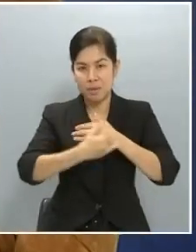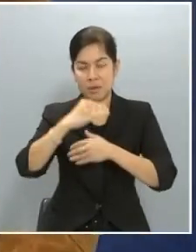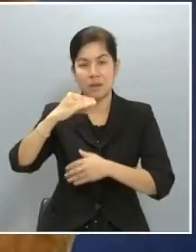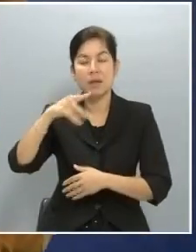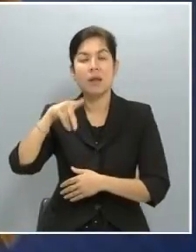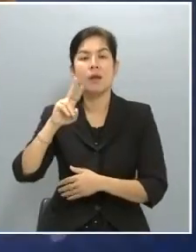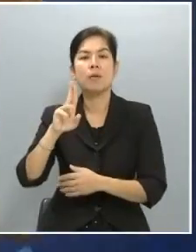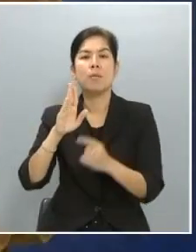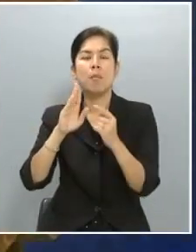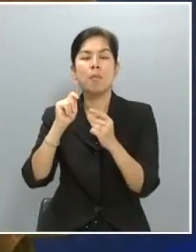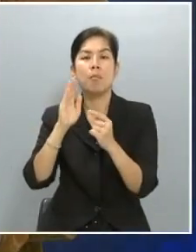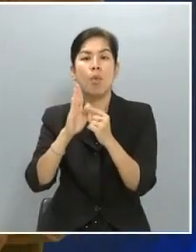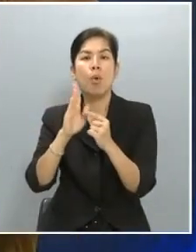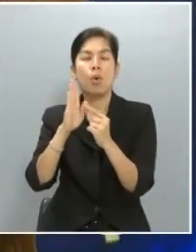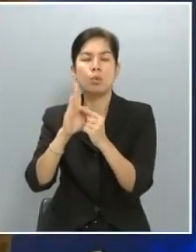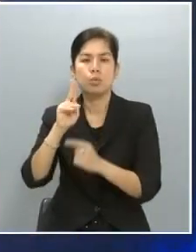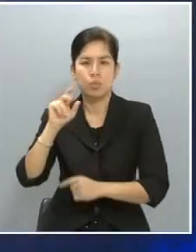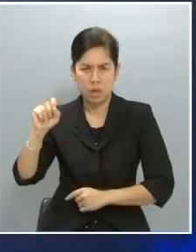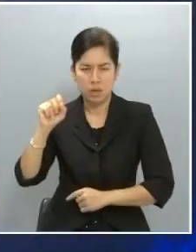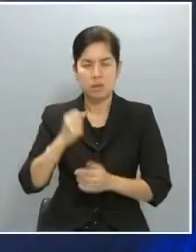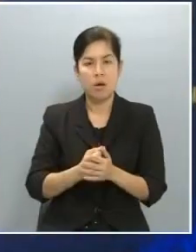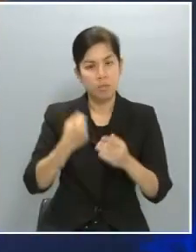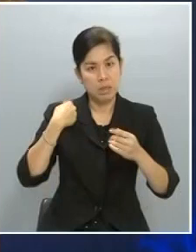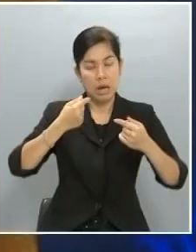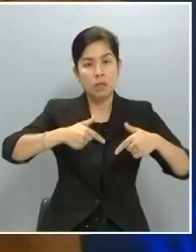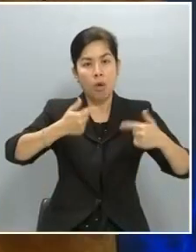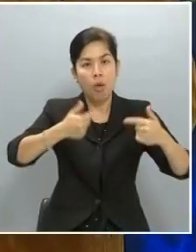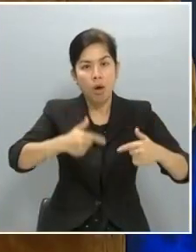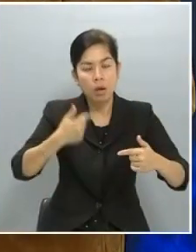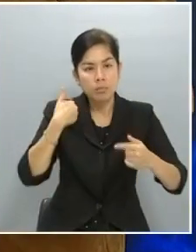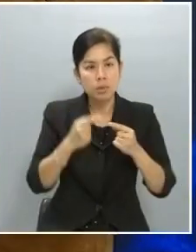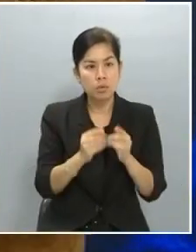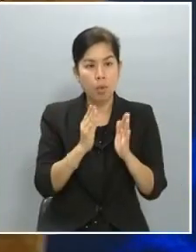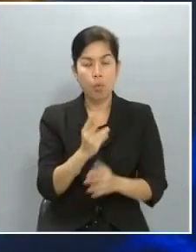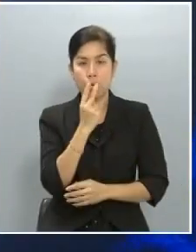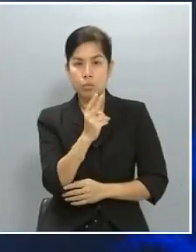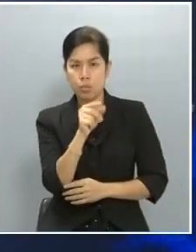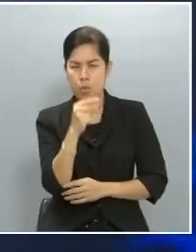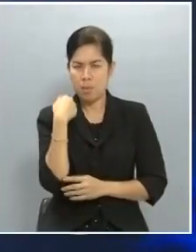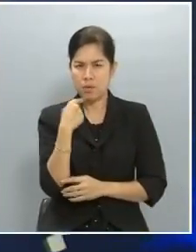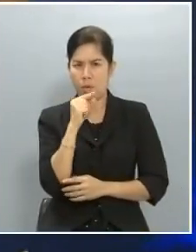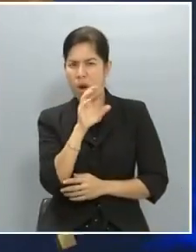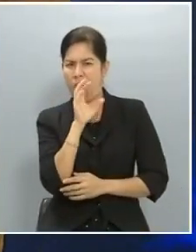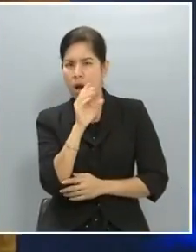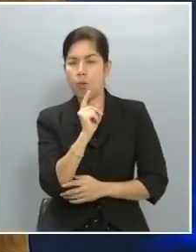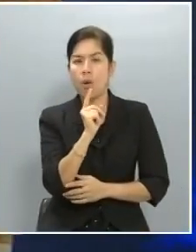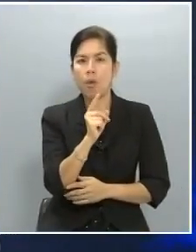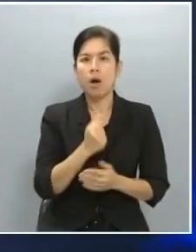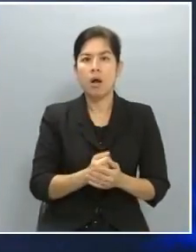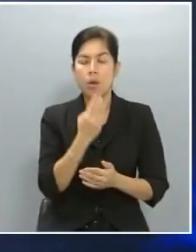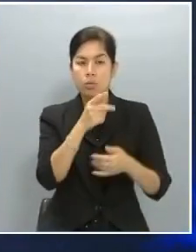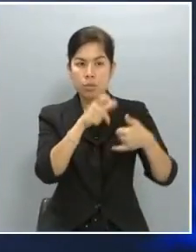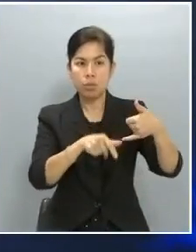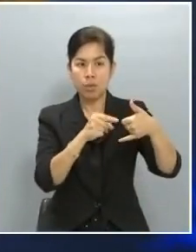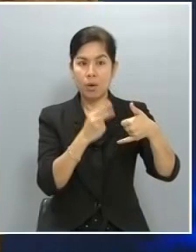คือมีการทะเลาะกันรู้สึกแฟนทีมตัวเองเนี่ยมาโห่หรือมาด่าใครสักคนเราก็คิดว่าโอ้โหสุขภาพจิต